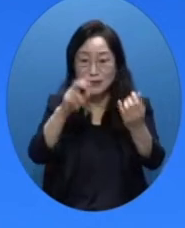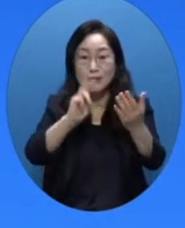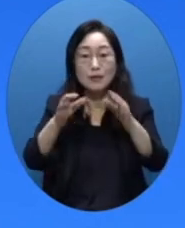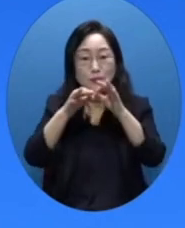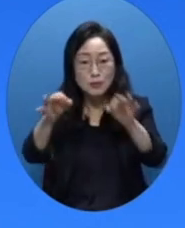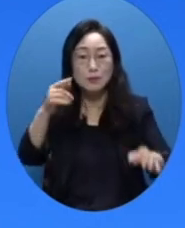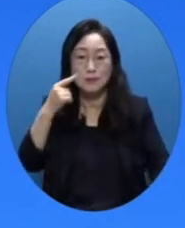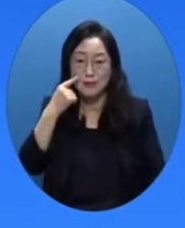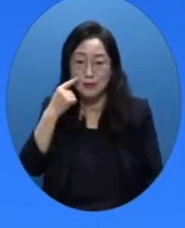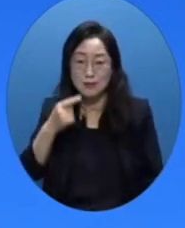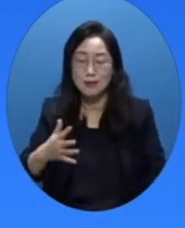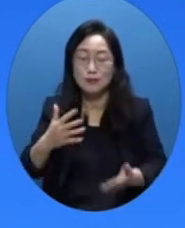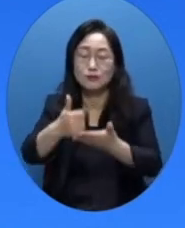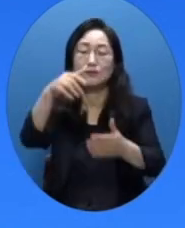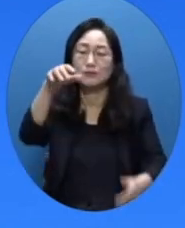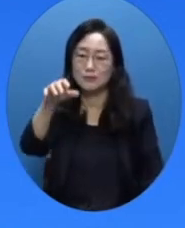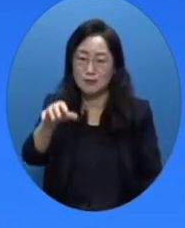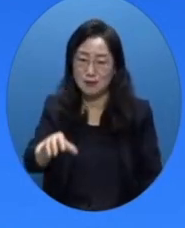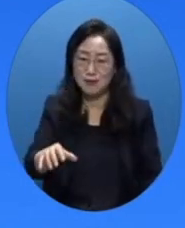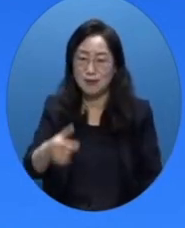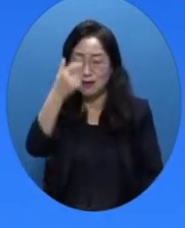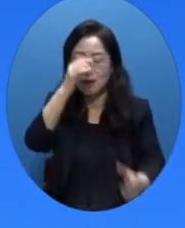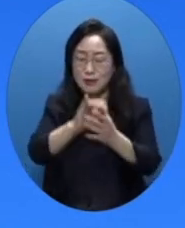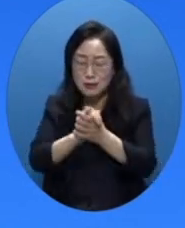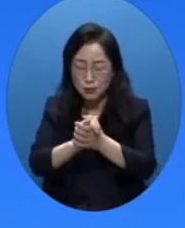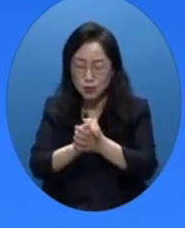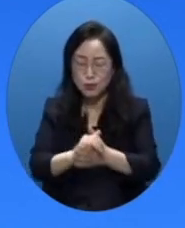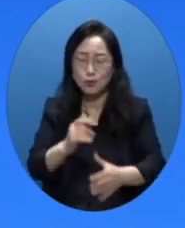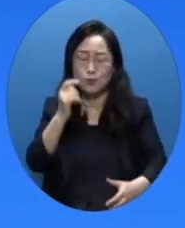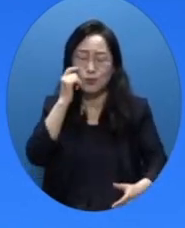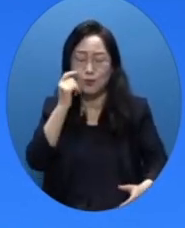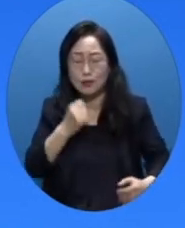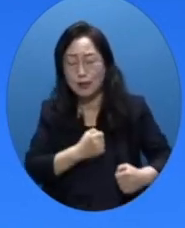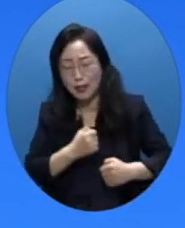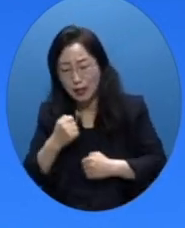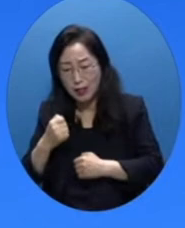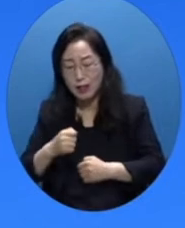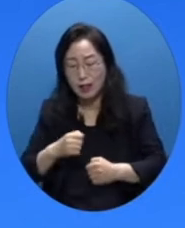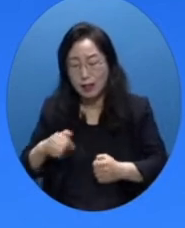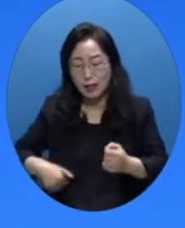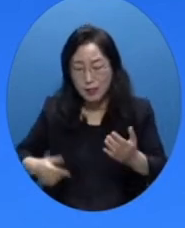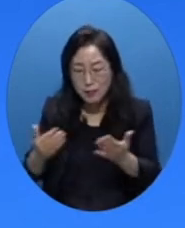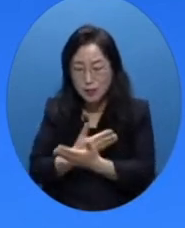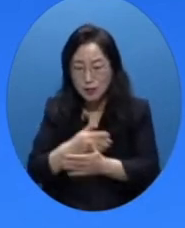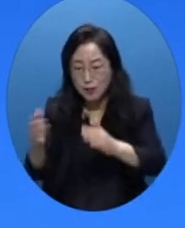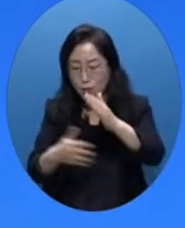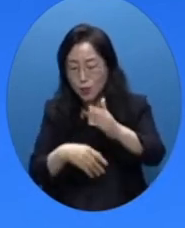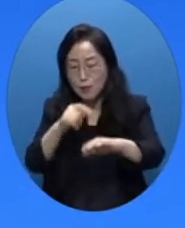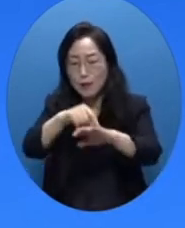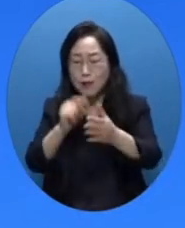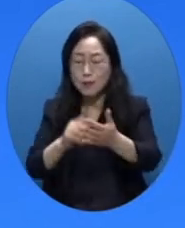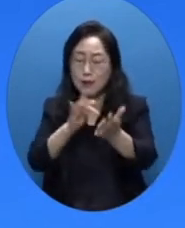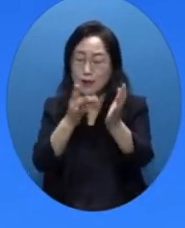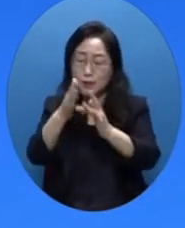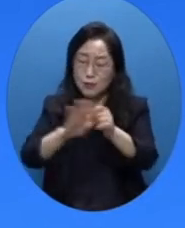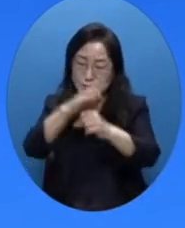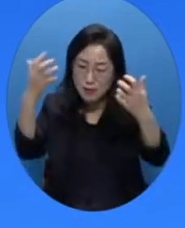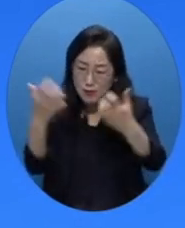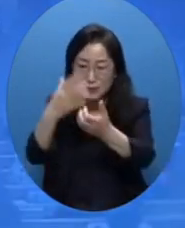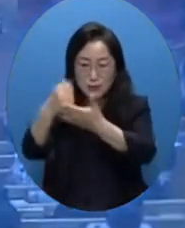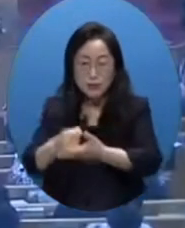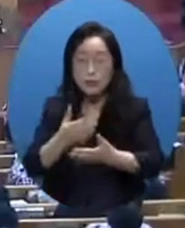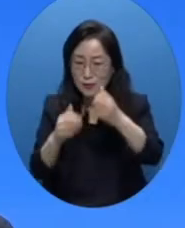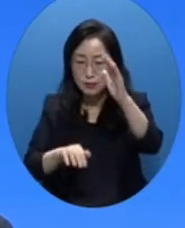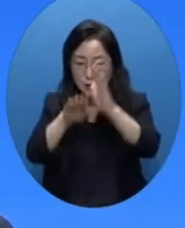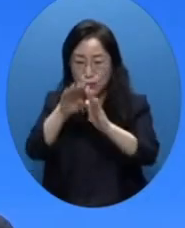우리가 주님 앞에 기도가 부족했던 걸 회개하고 우리의 공허한 마음이 예수의 사랑으로 넘치게 채워진 은혜가 있기를 주명으로